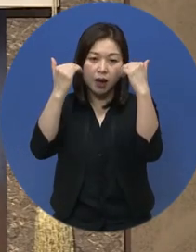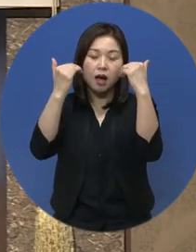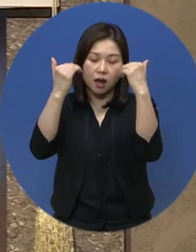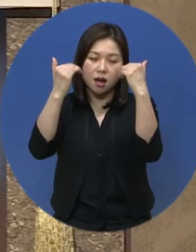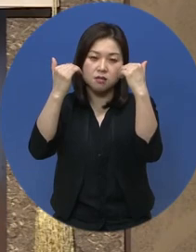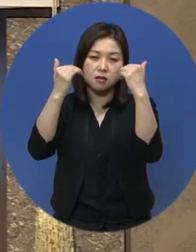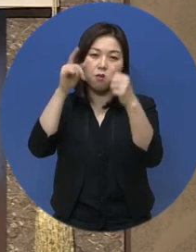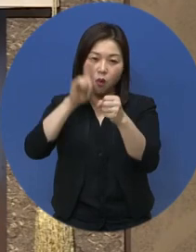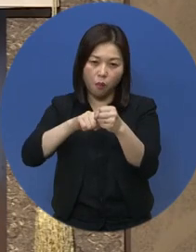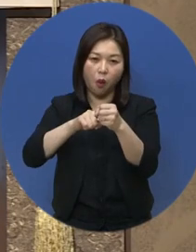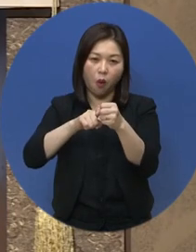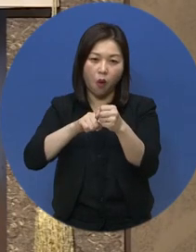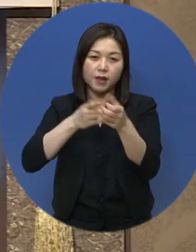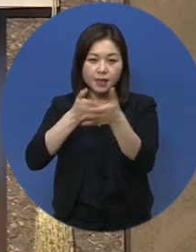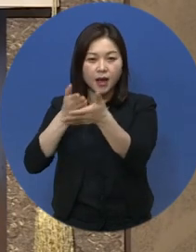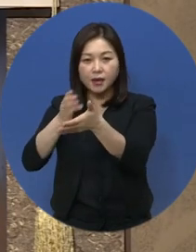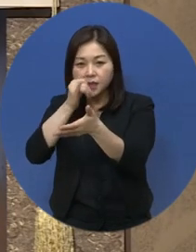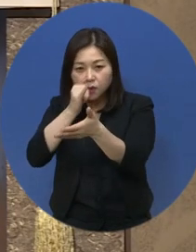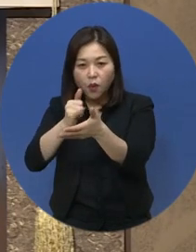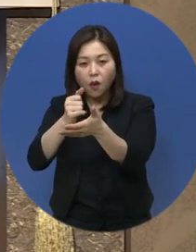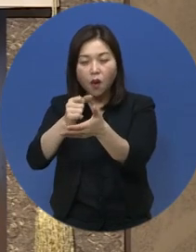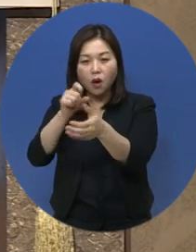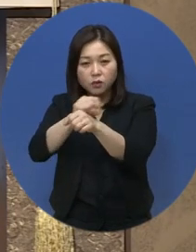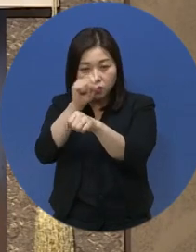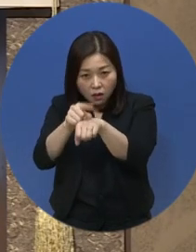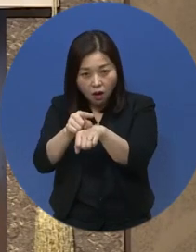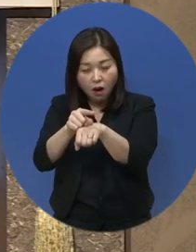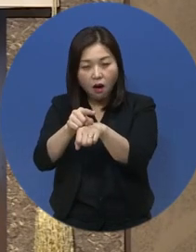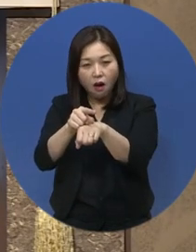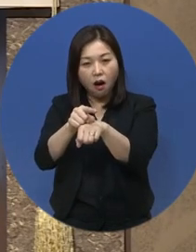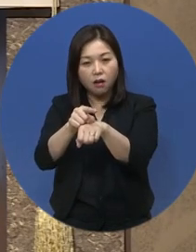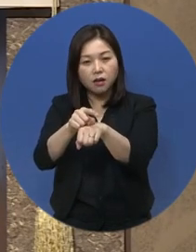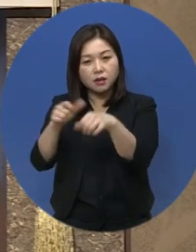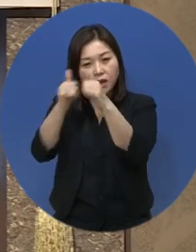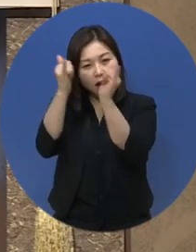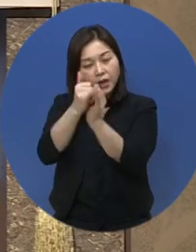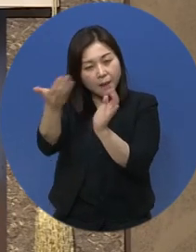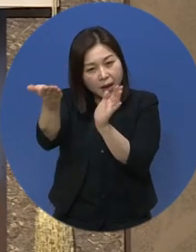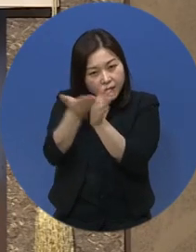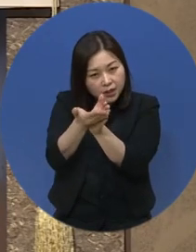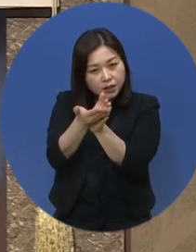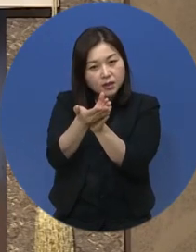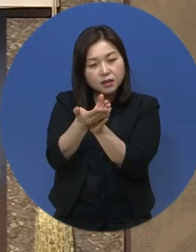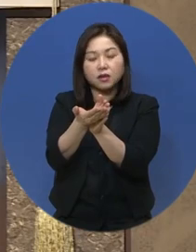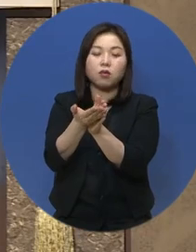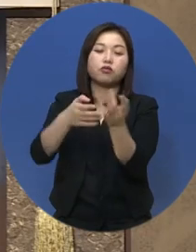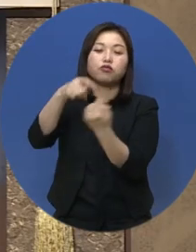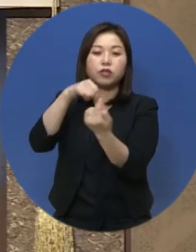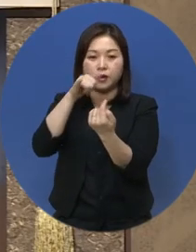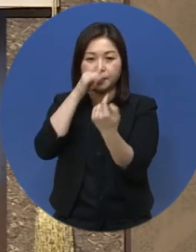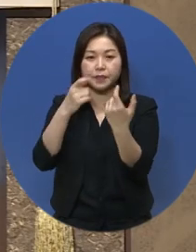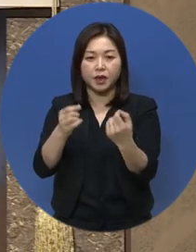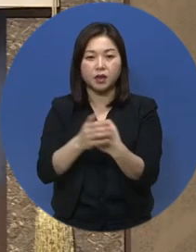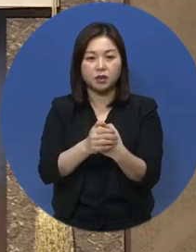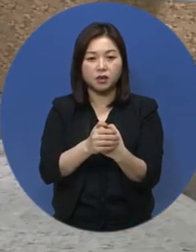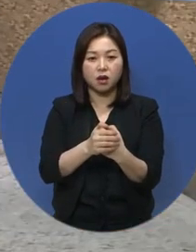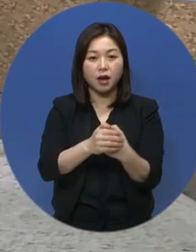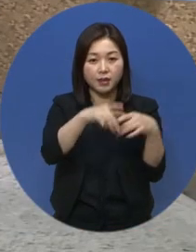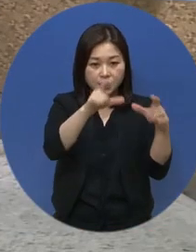있는 프로그램들을 운영하고 있거든요. 그게 이제 지역과 아이들에 따라서 네. 특성화 프로그램을 또 운영하기도 합니다.